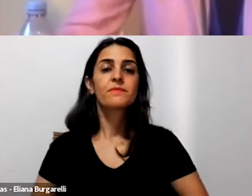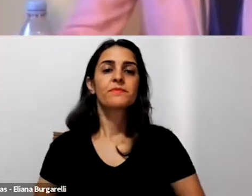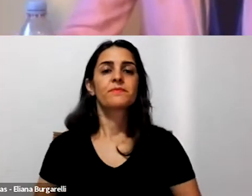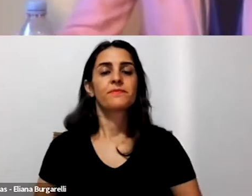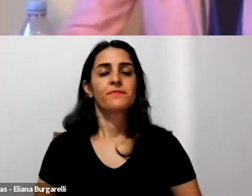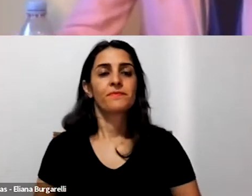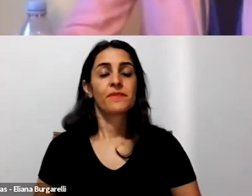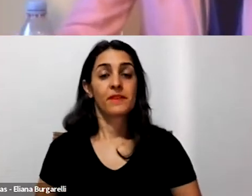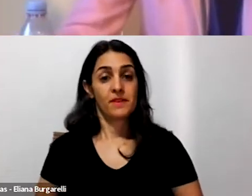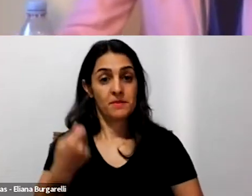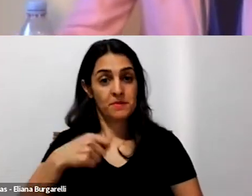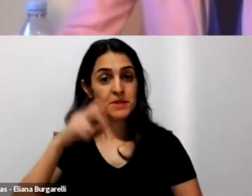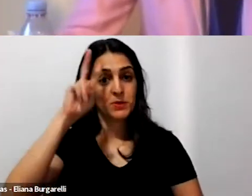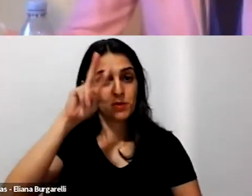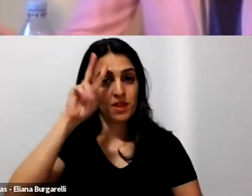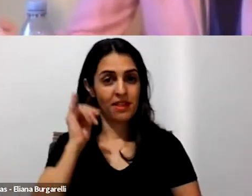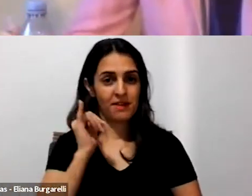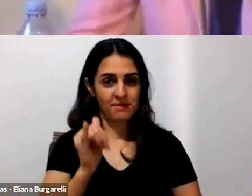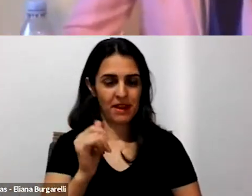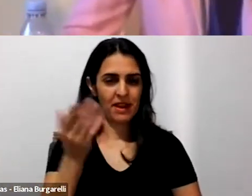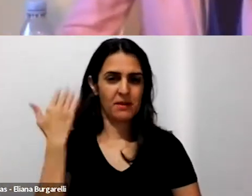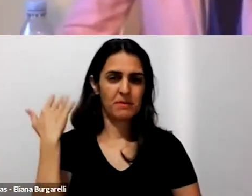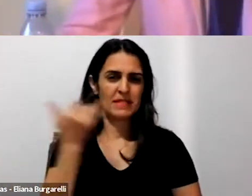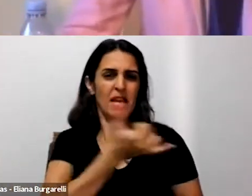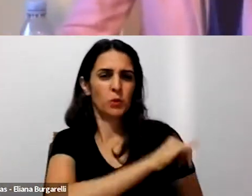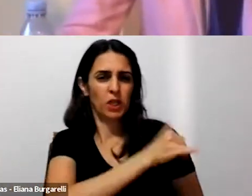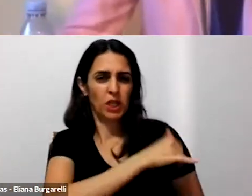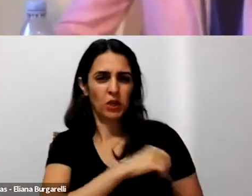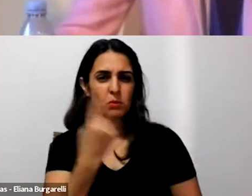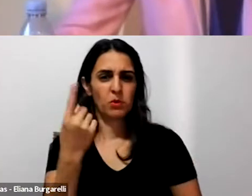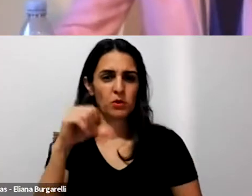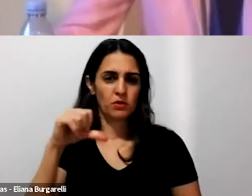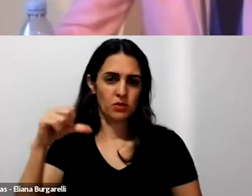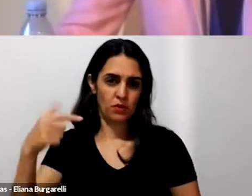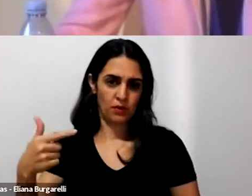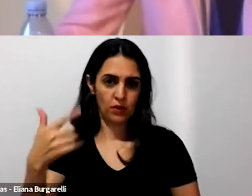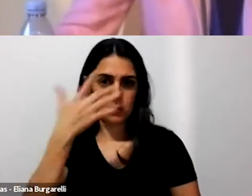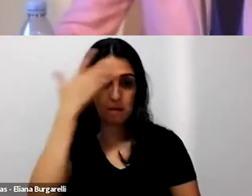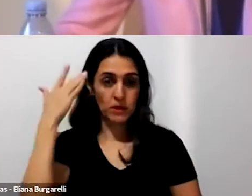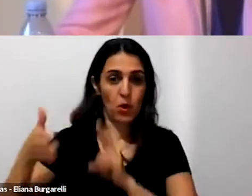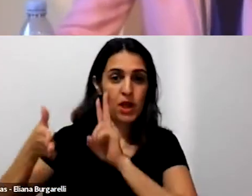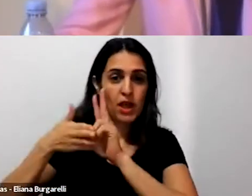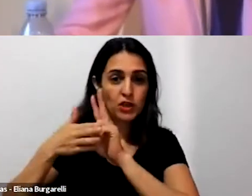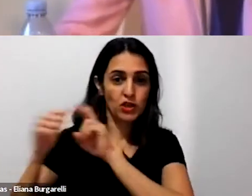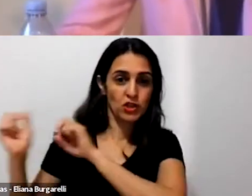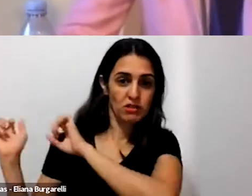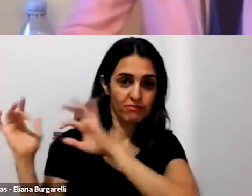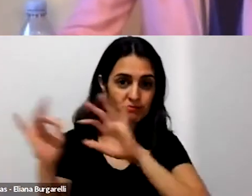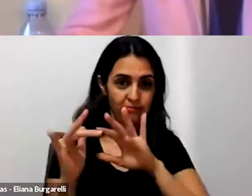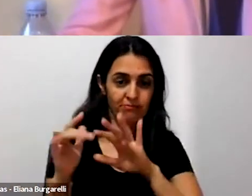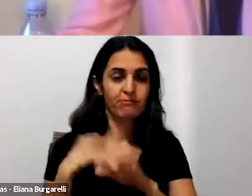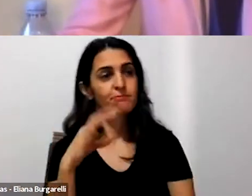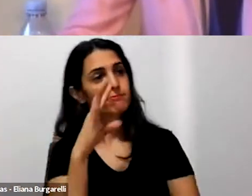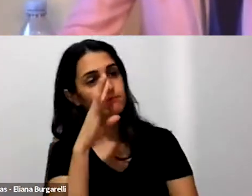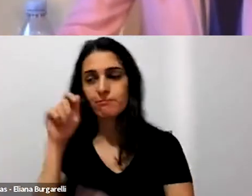Queria relembrar que na conferência Rio 92, a voz dos povos indígenas foi escutada e também